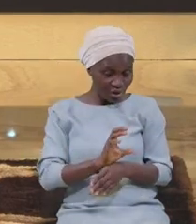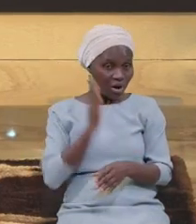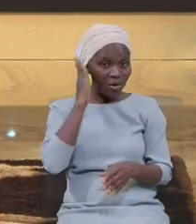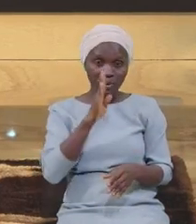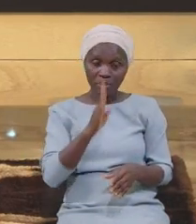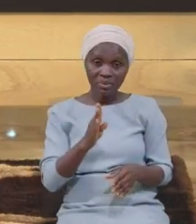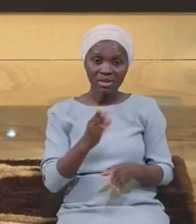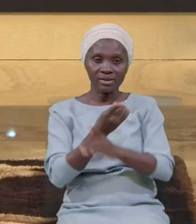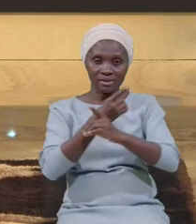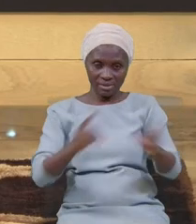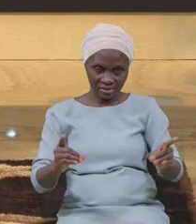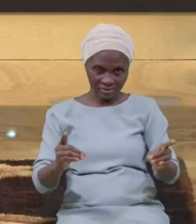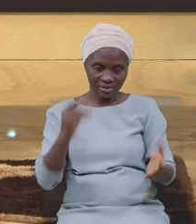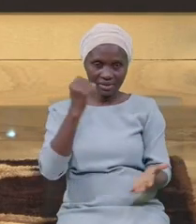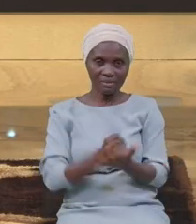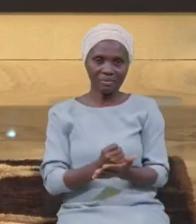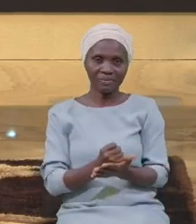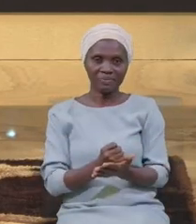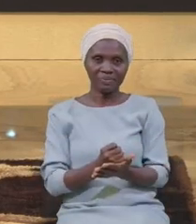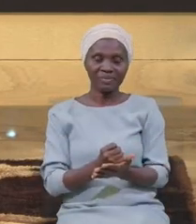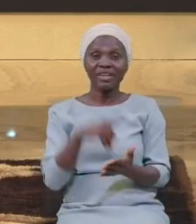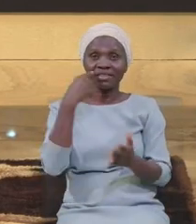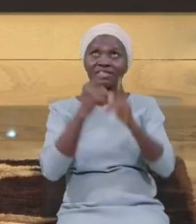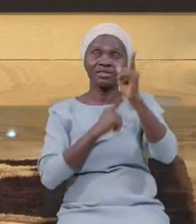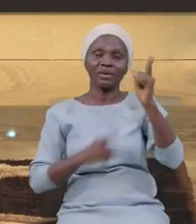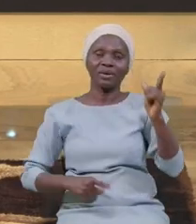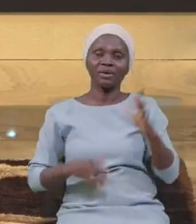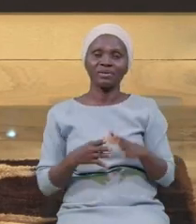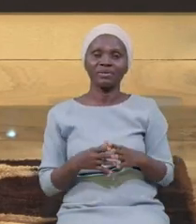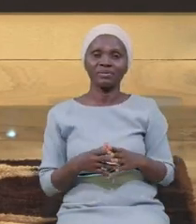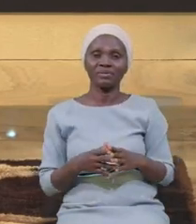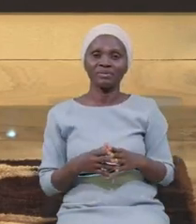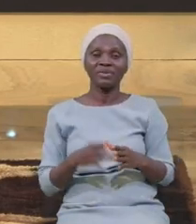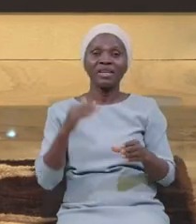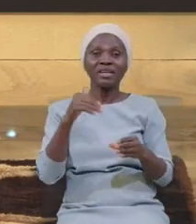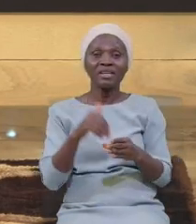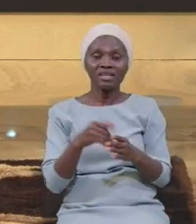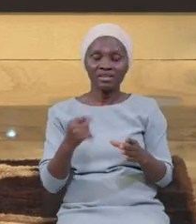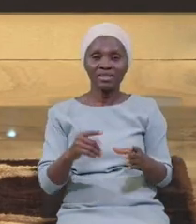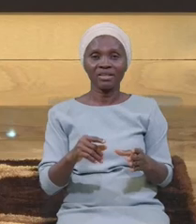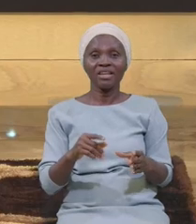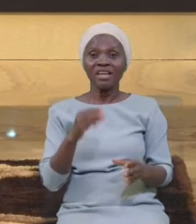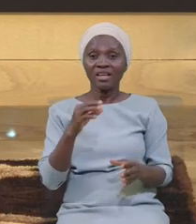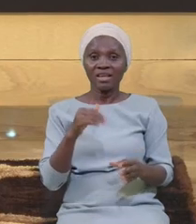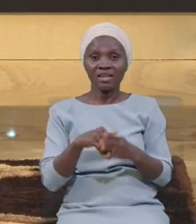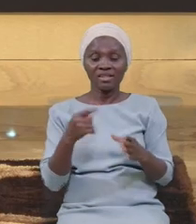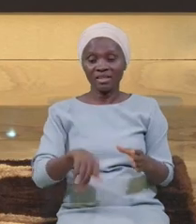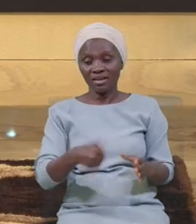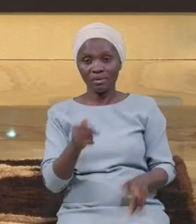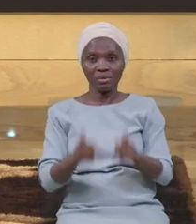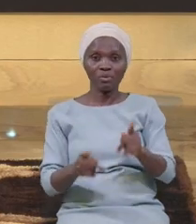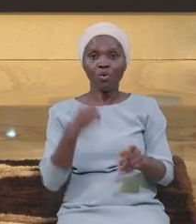siège, là où vous êtes. Le salut sera sur la montagne de Sion et à Jérusalem, comme a dit l'Éternel, et parmi